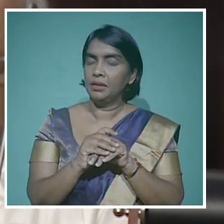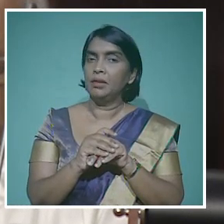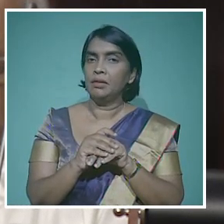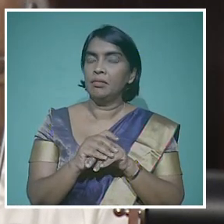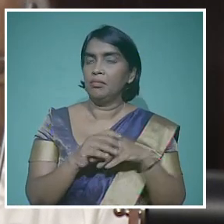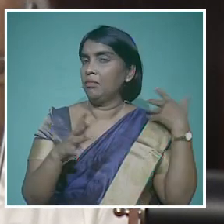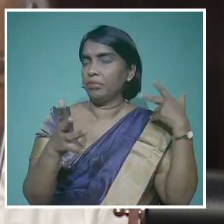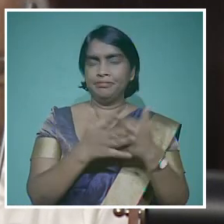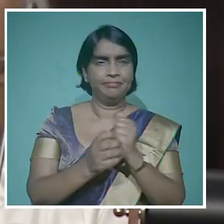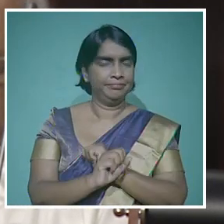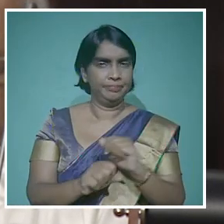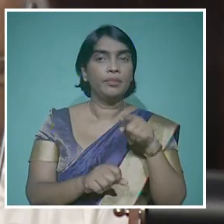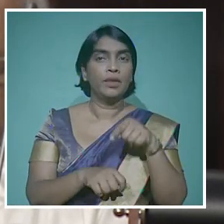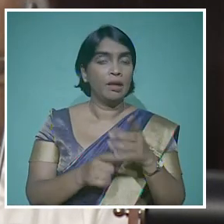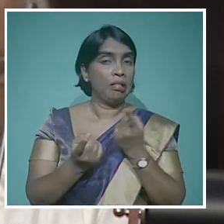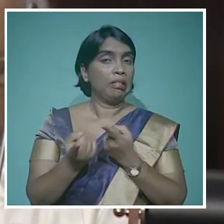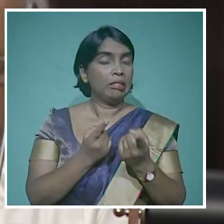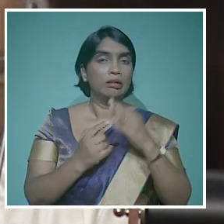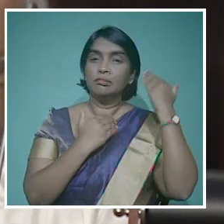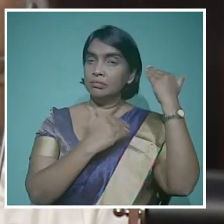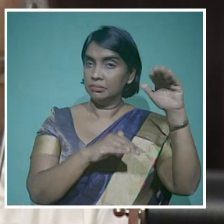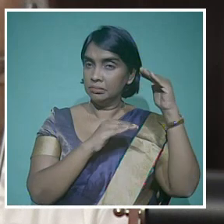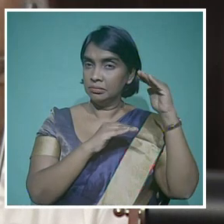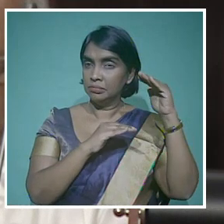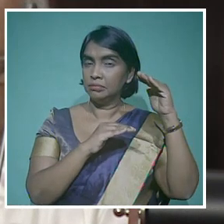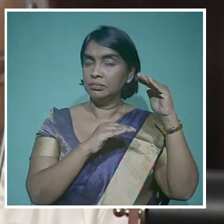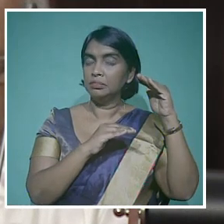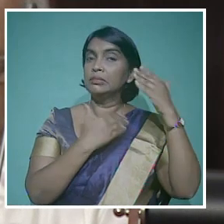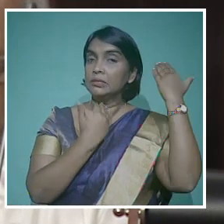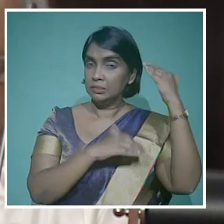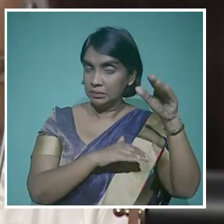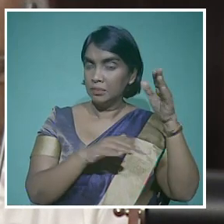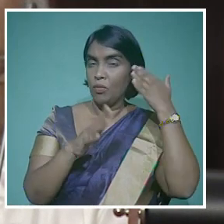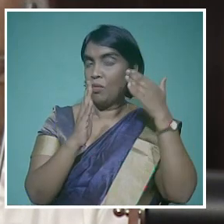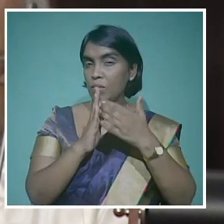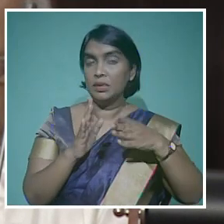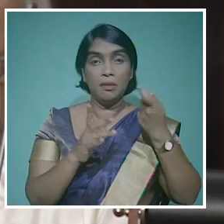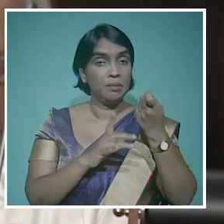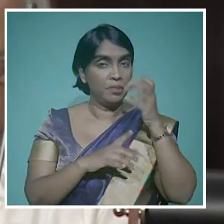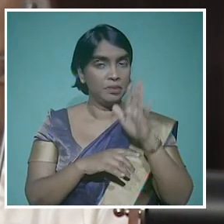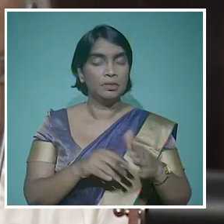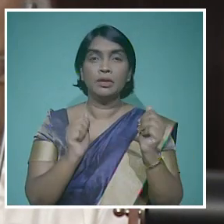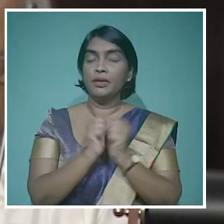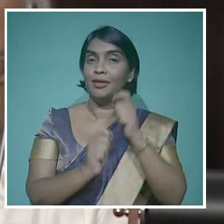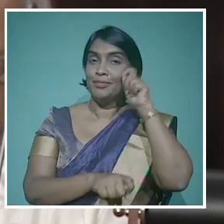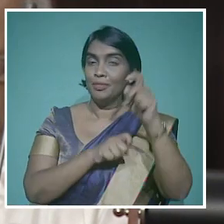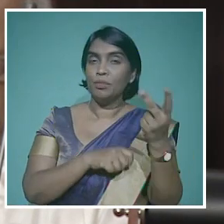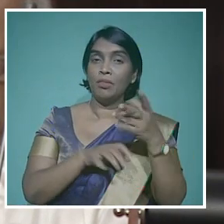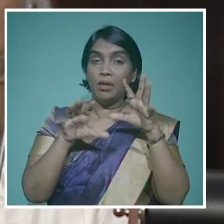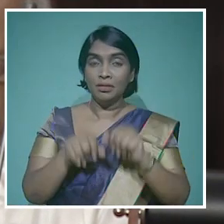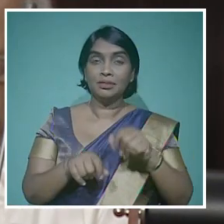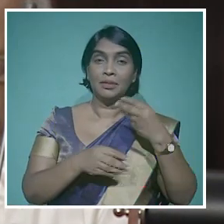කලකින් සිදු වී නොමැත. තරඟකාරී අපනයන්හි අපනයගේ මූලික ආර්ථිකයක් තුළ සේවක සේවා